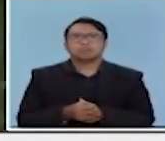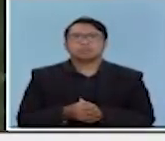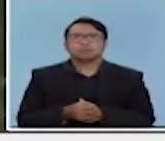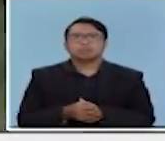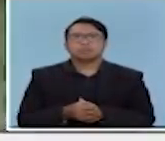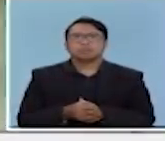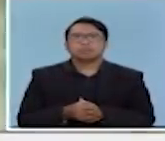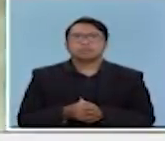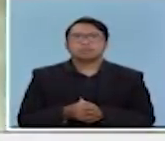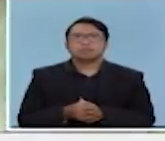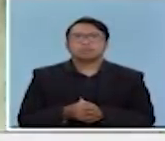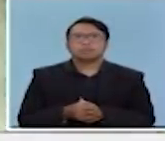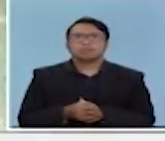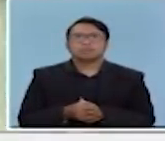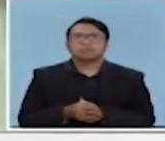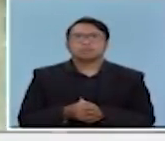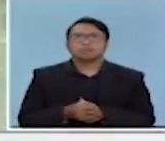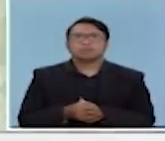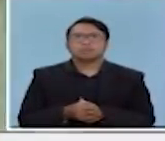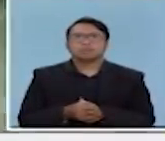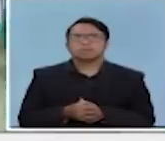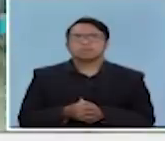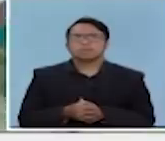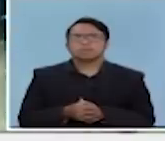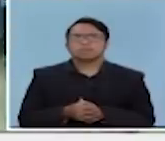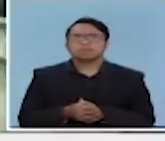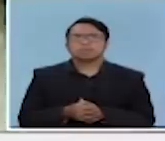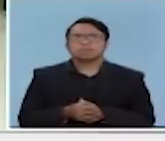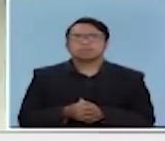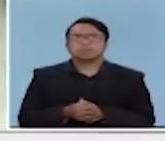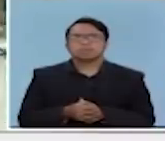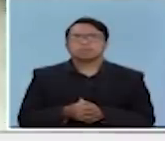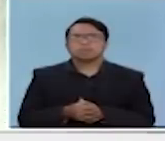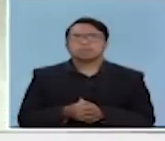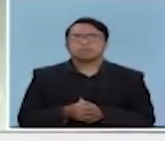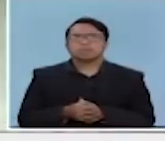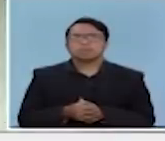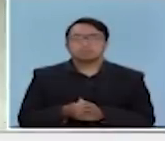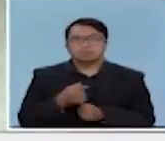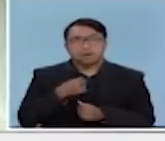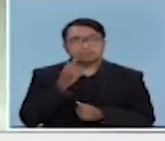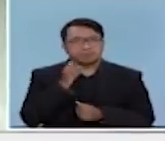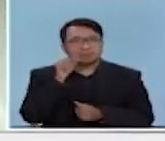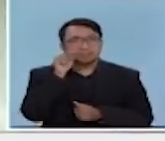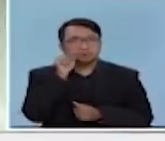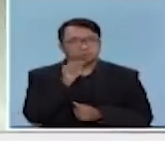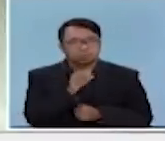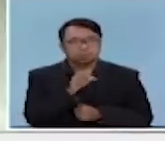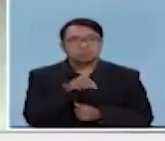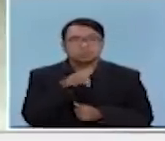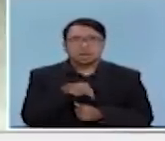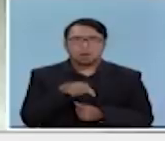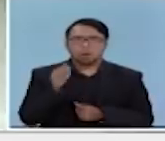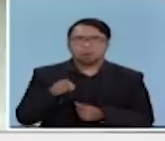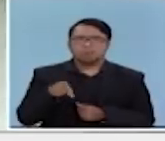upaya yang seperti ini, ketika hukum misalnya tidak terlalu kuat untuk membuat orang jera,